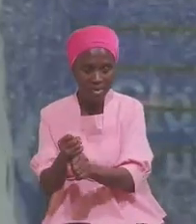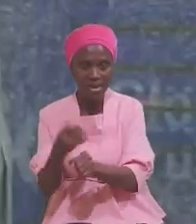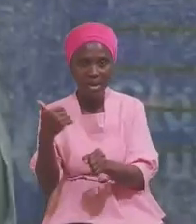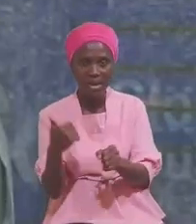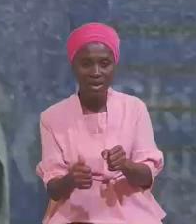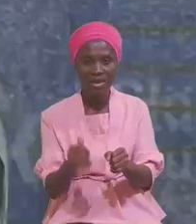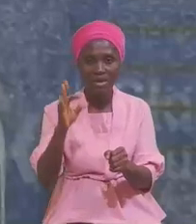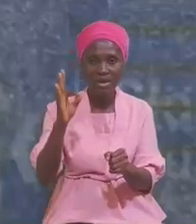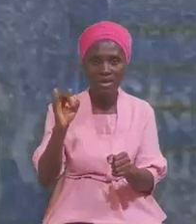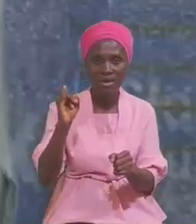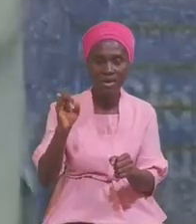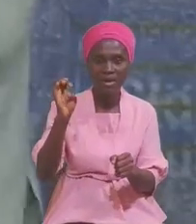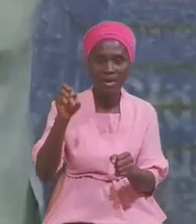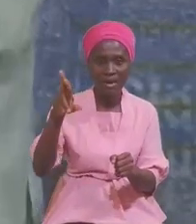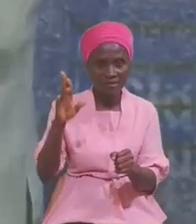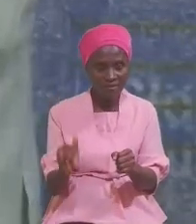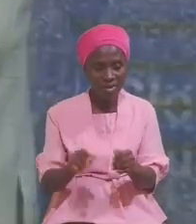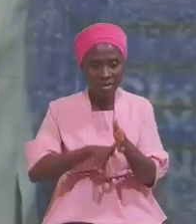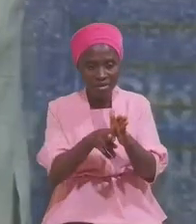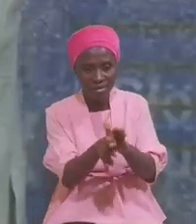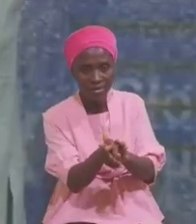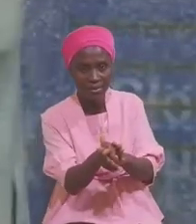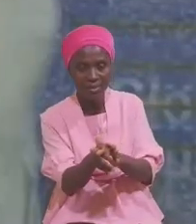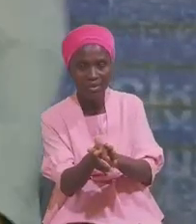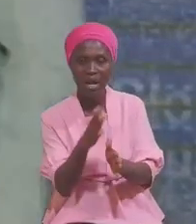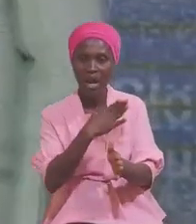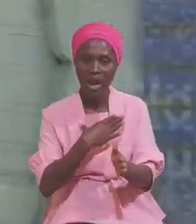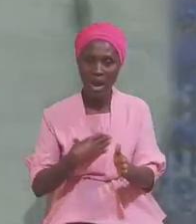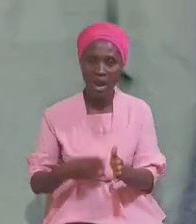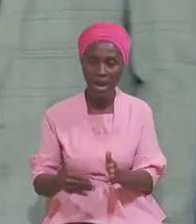et place-le sur une perche.